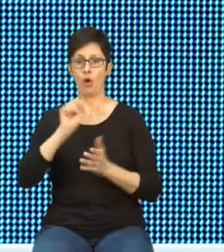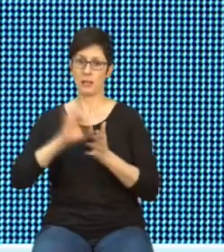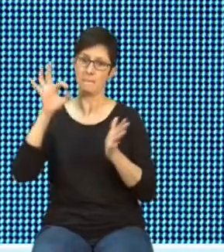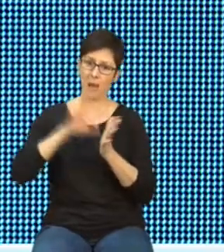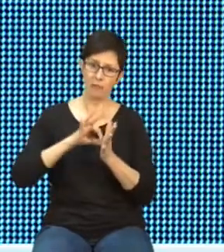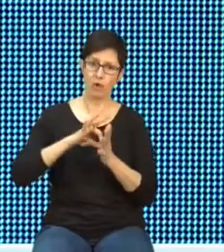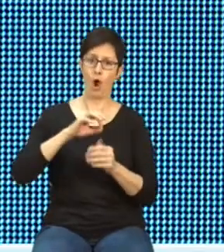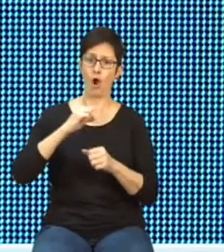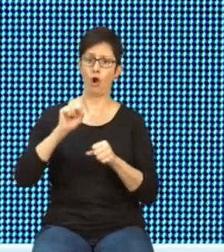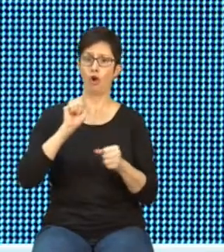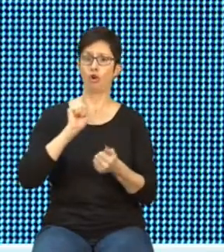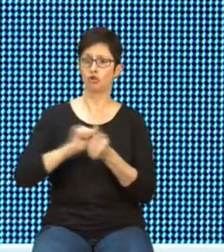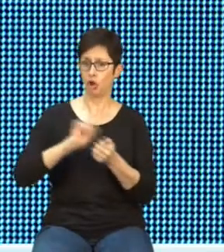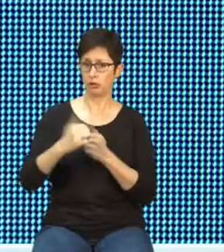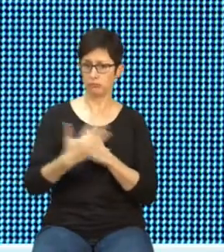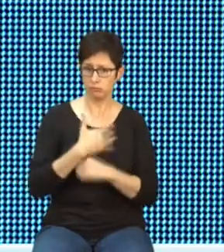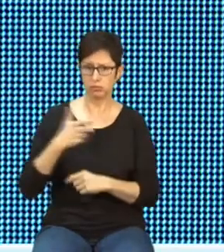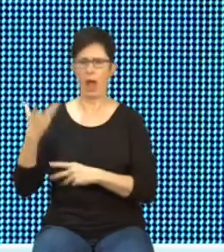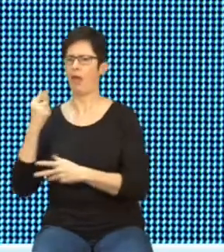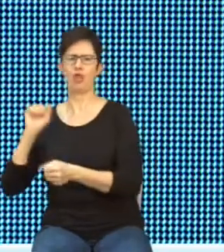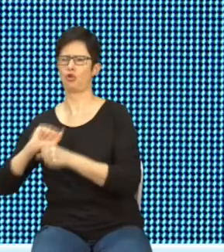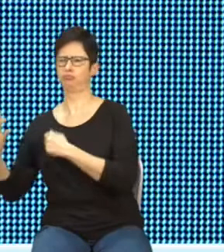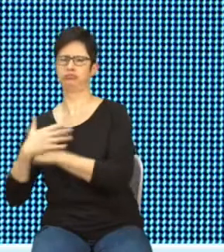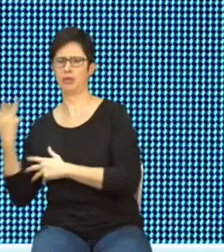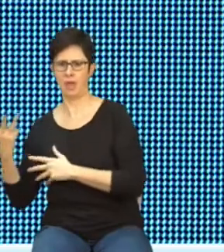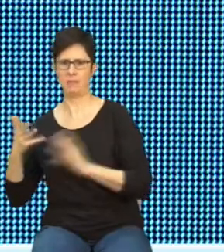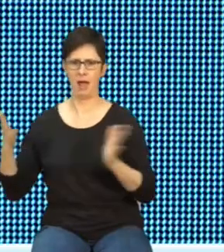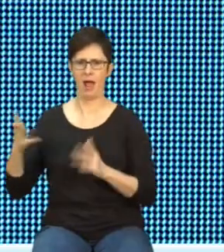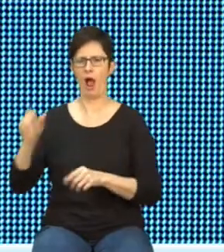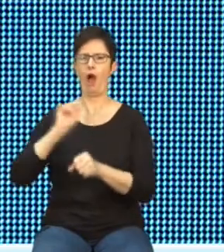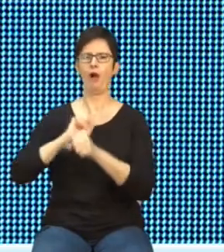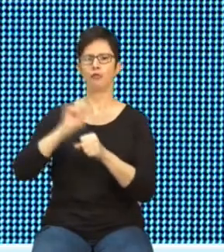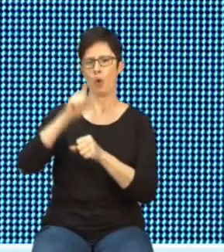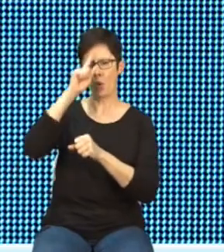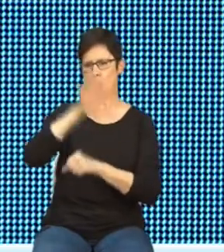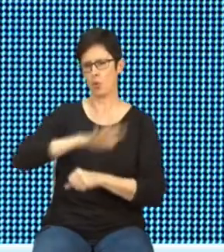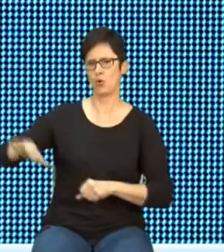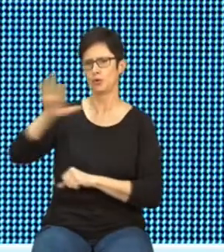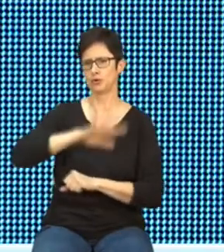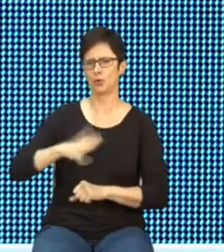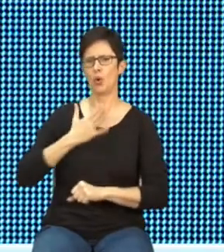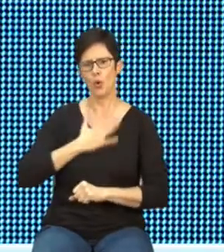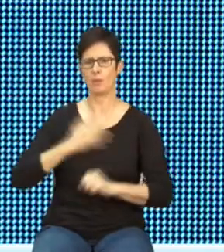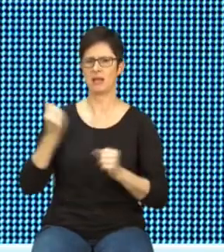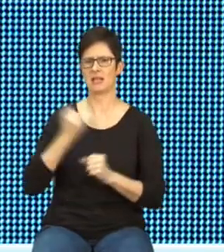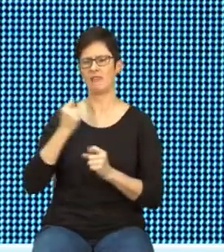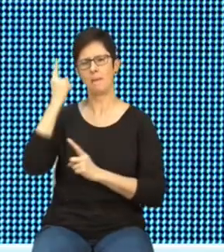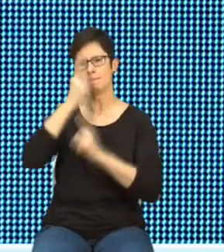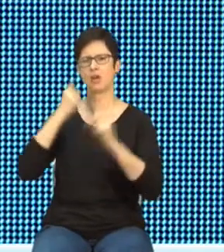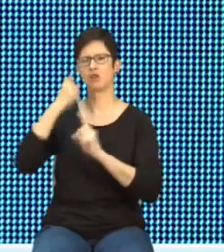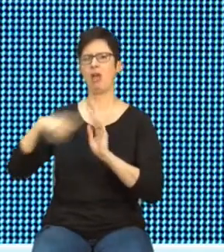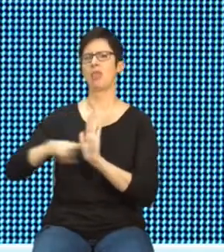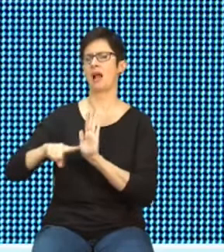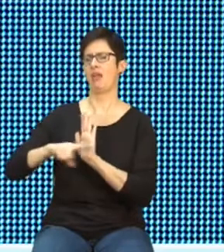do to jest pewne że nie szkodzi a z reguły społeczeństwo ma ludzie mają taką tendencję do raczej myślenia